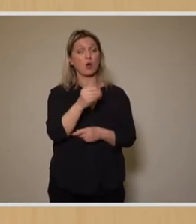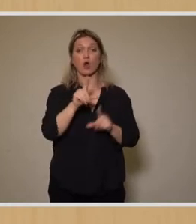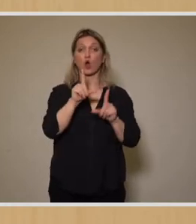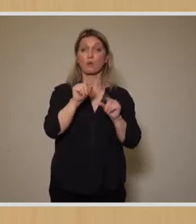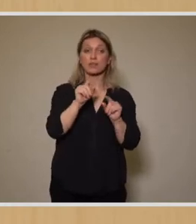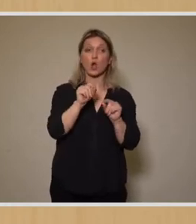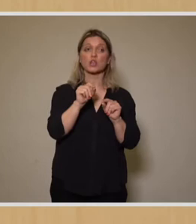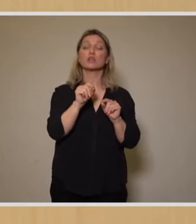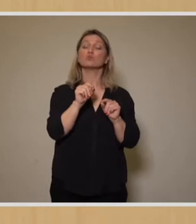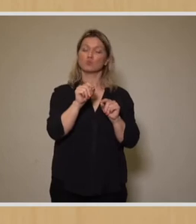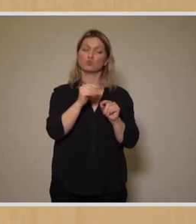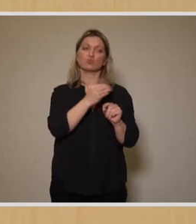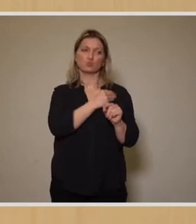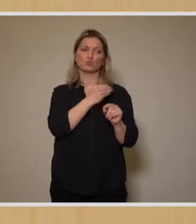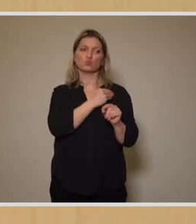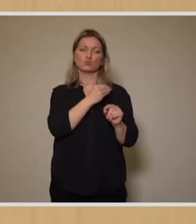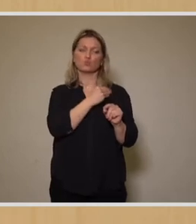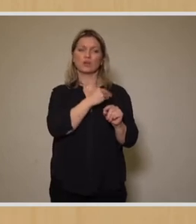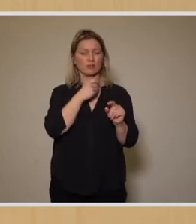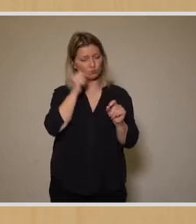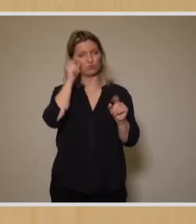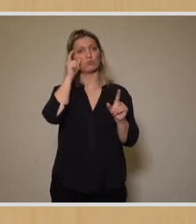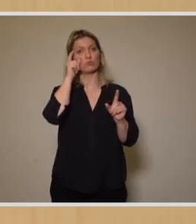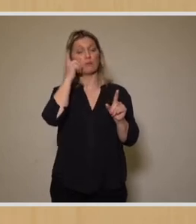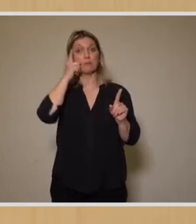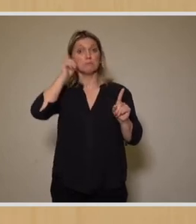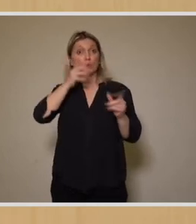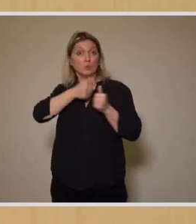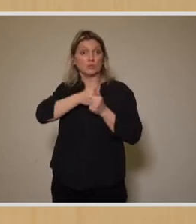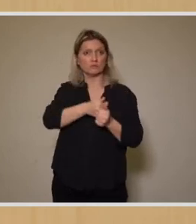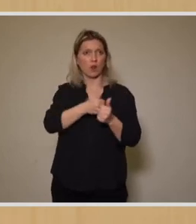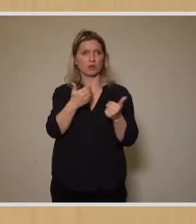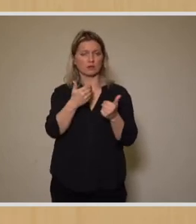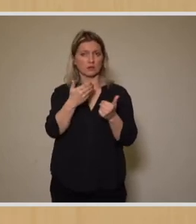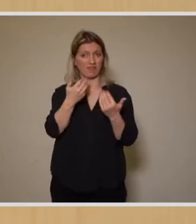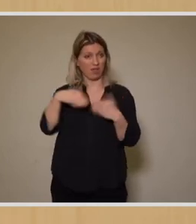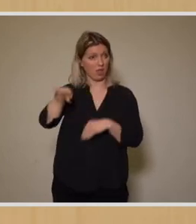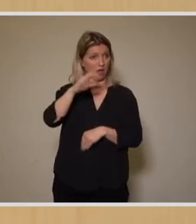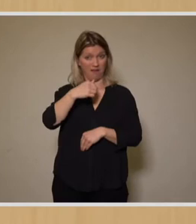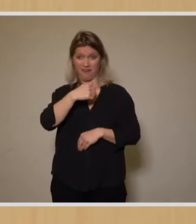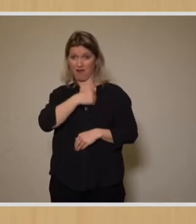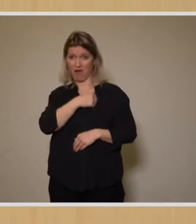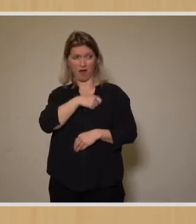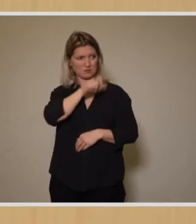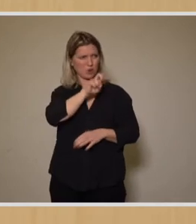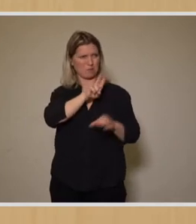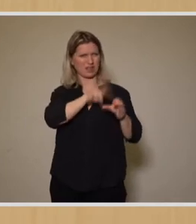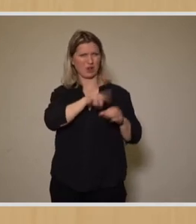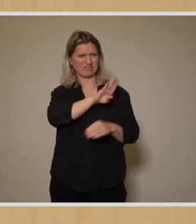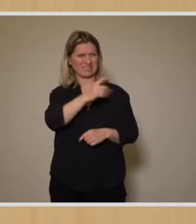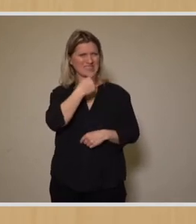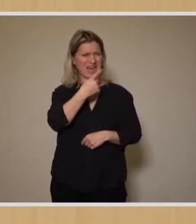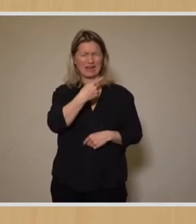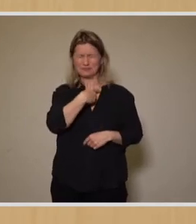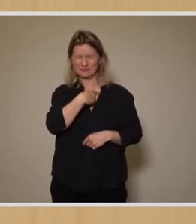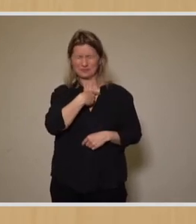eine Empfehlung ist aber nicht verbindlich. Nochmal für alle, die sozusagen Angst vor Bürgerbeteiligung haben und vielleicht der Meinung sind,